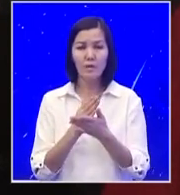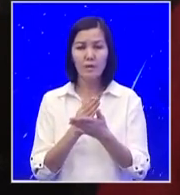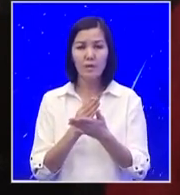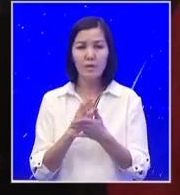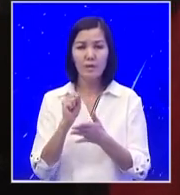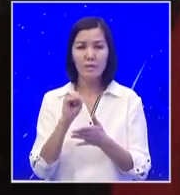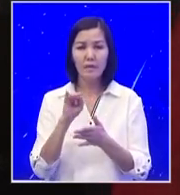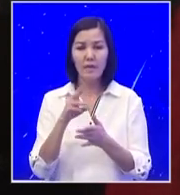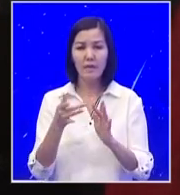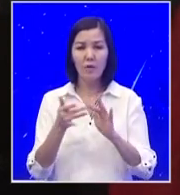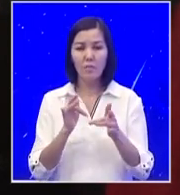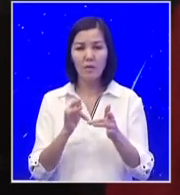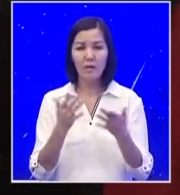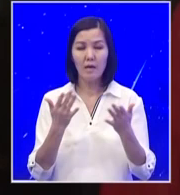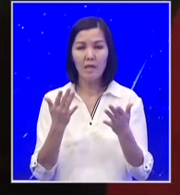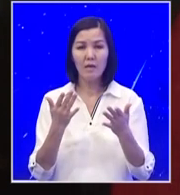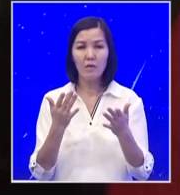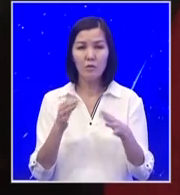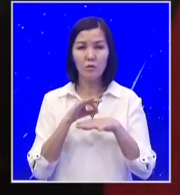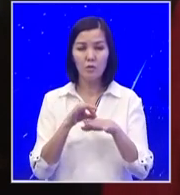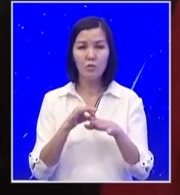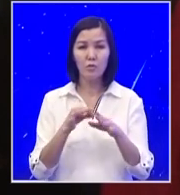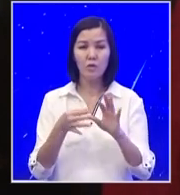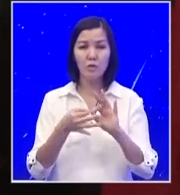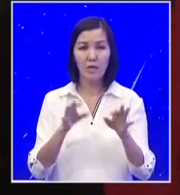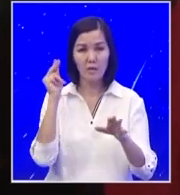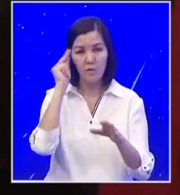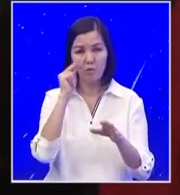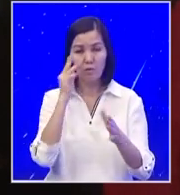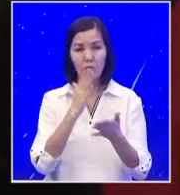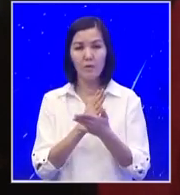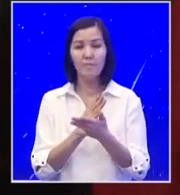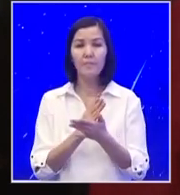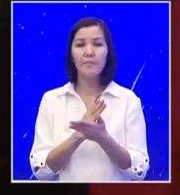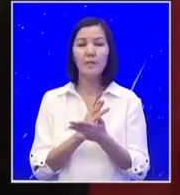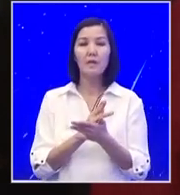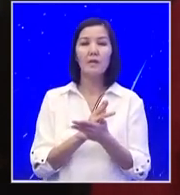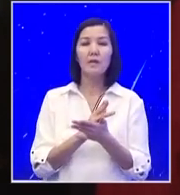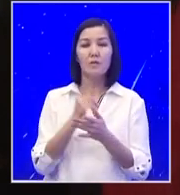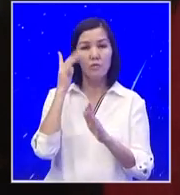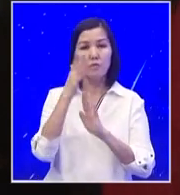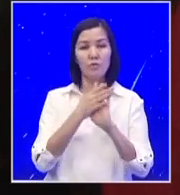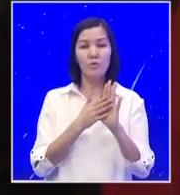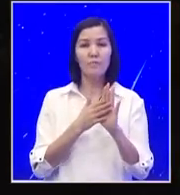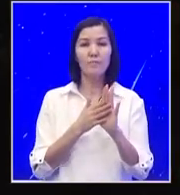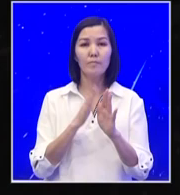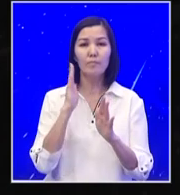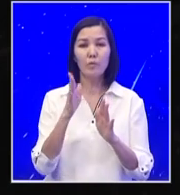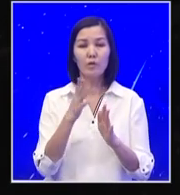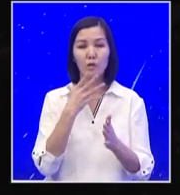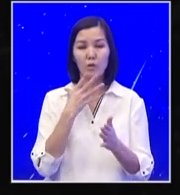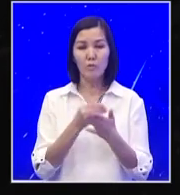сайтты, әлеуметтік желілерді жүргізу жолдары, соның барлығын өзіме алдым, түсіндім. Және болашақта